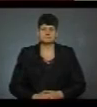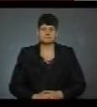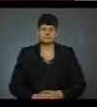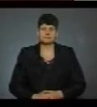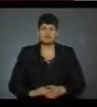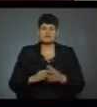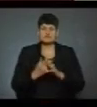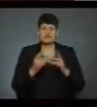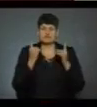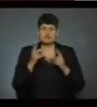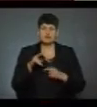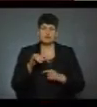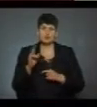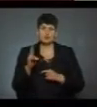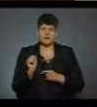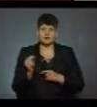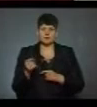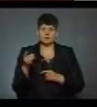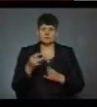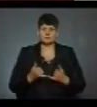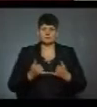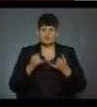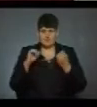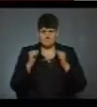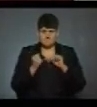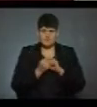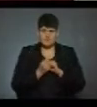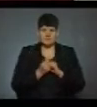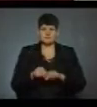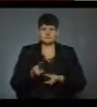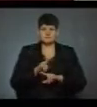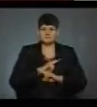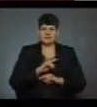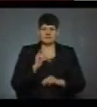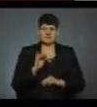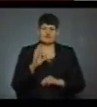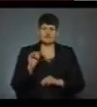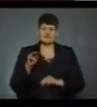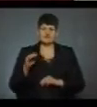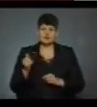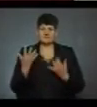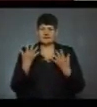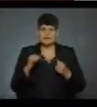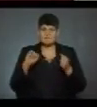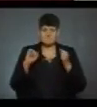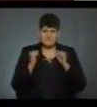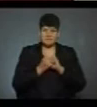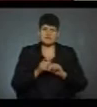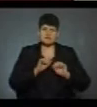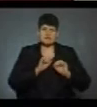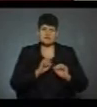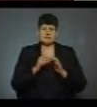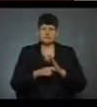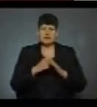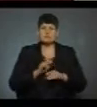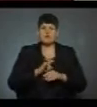У селі Велика Лука Тернопільського району вшанували пам'ять кіборга Івана Вітишина. В День пам'яті захисників Донецького аеропорту